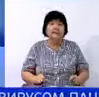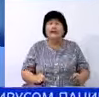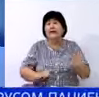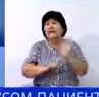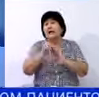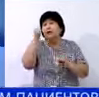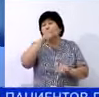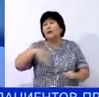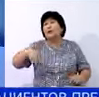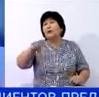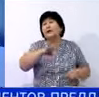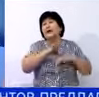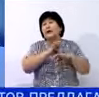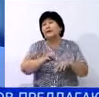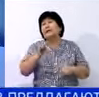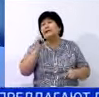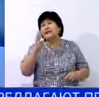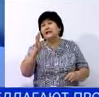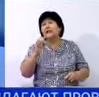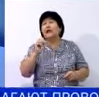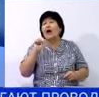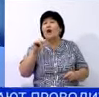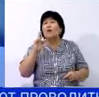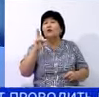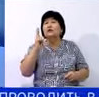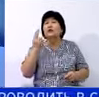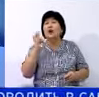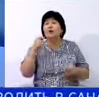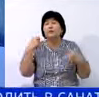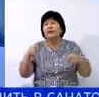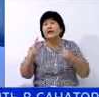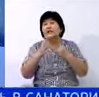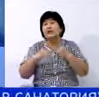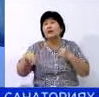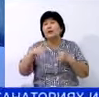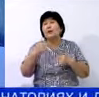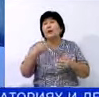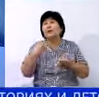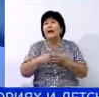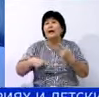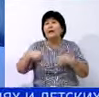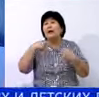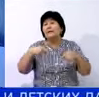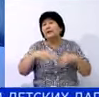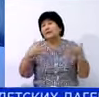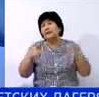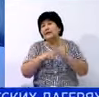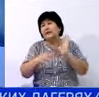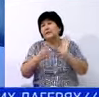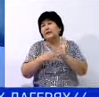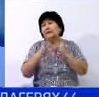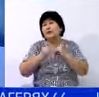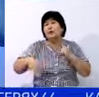С начала года в регионе проведено 14 аукционов по продаже земельных участков под бизнес. Всего продано 79